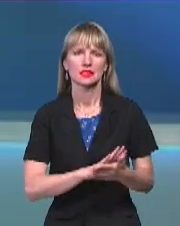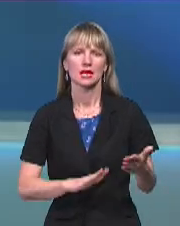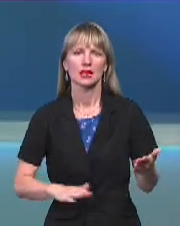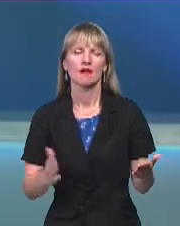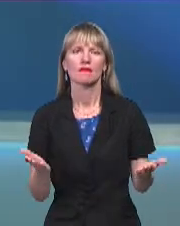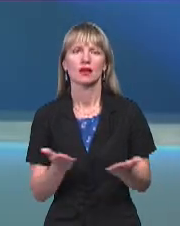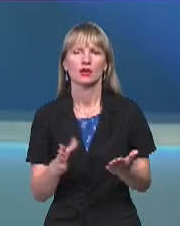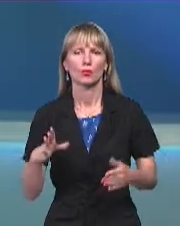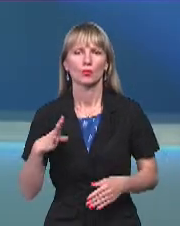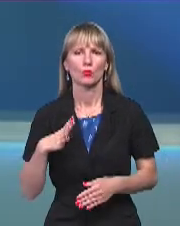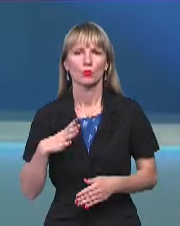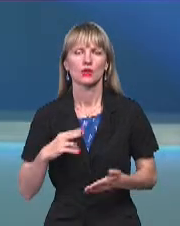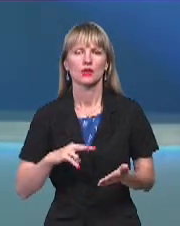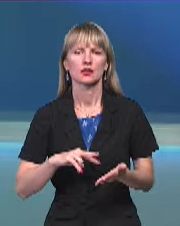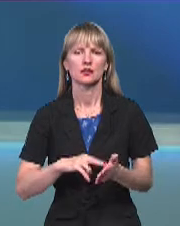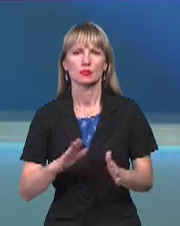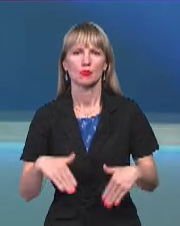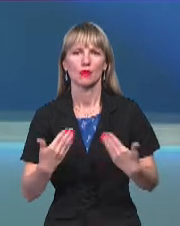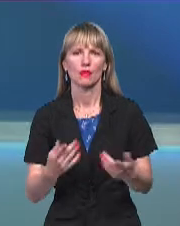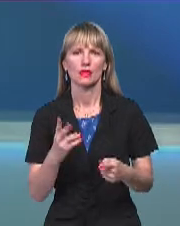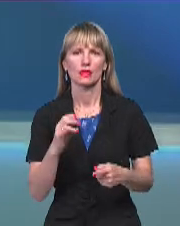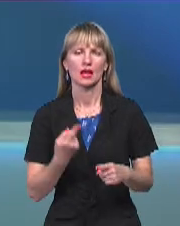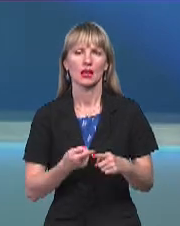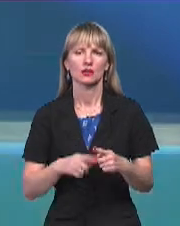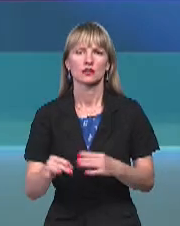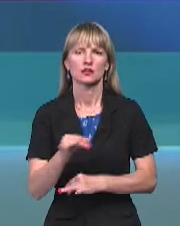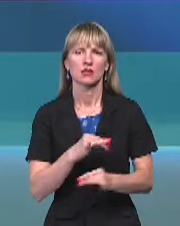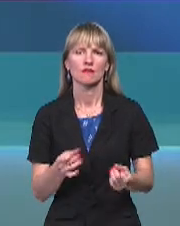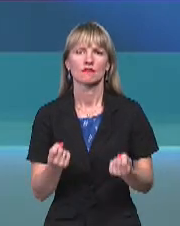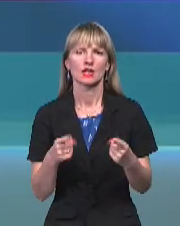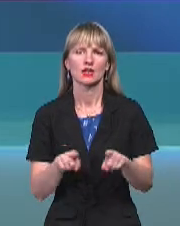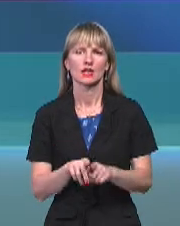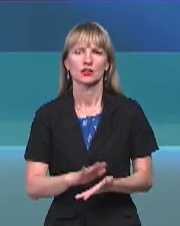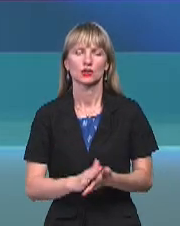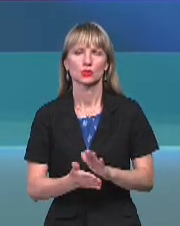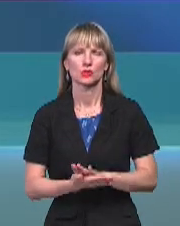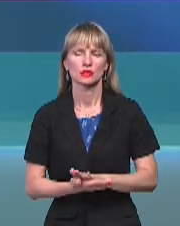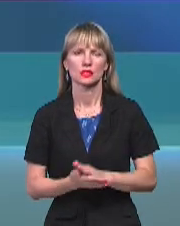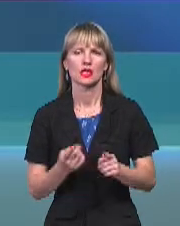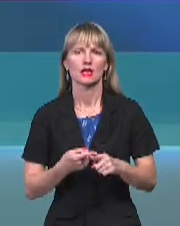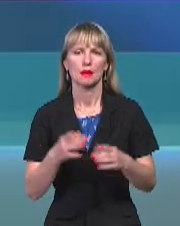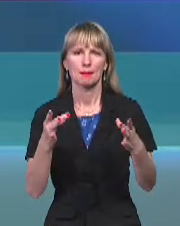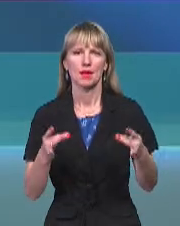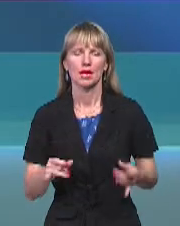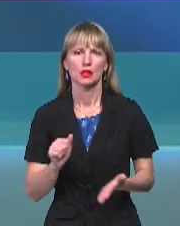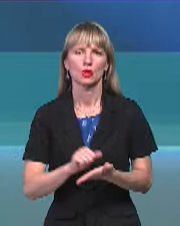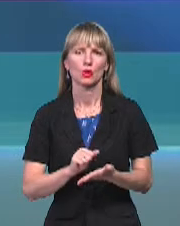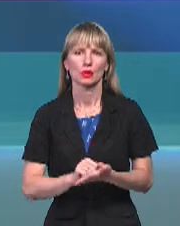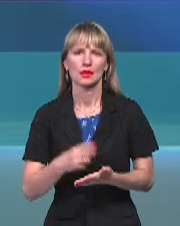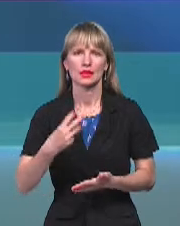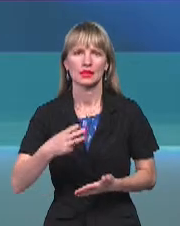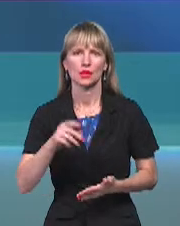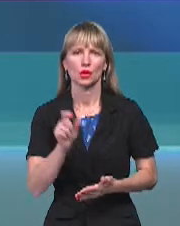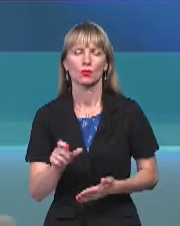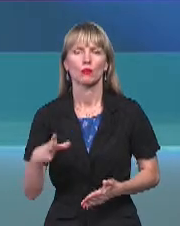які були запропоновані на цю сесію, тому що виникла така ситуація. Цей пакет документів у 30 людей